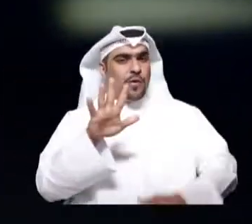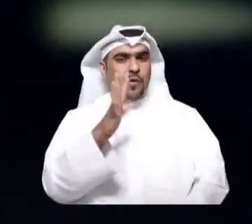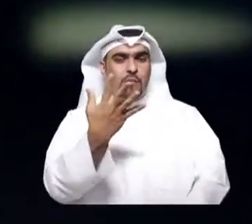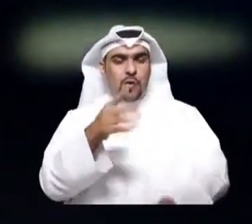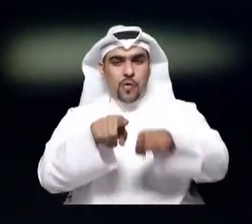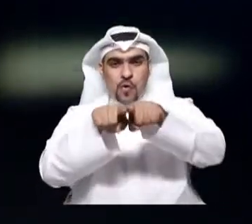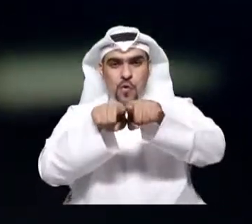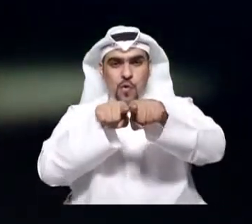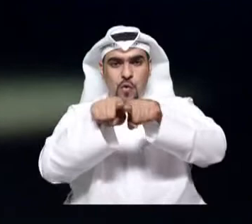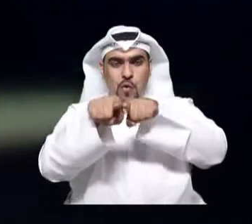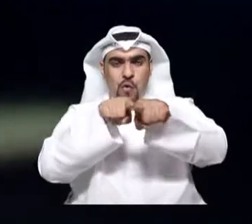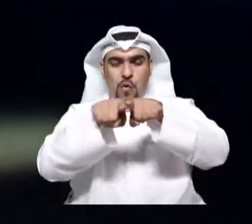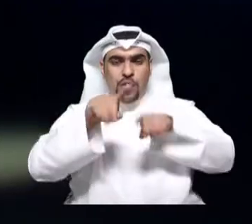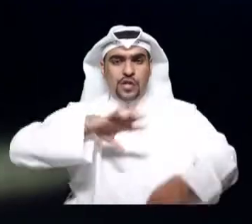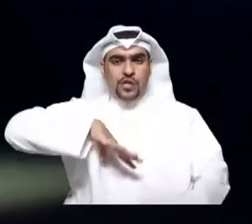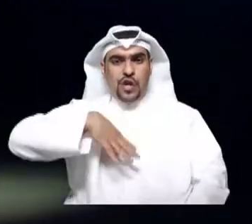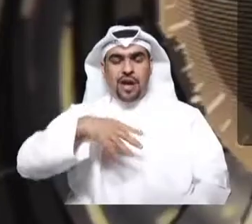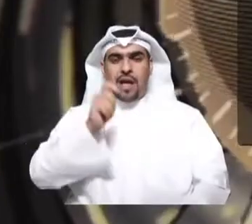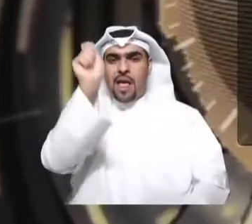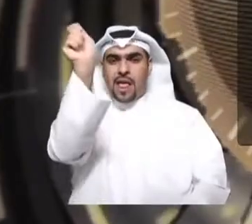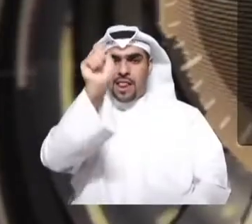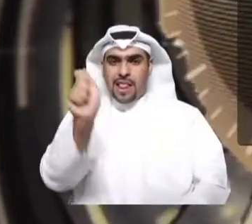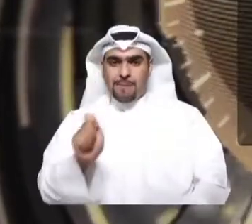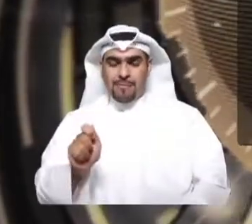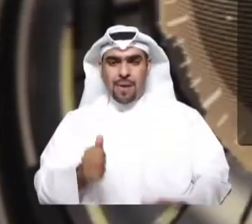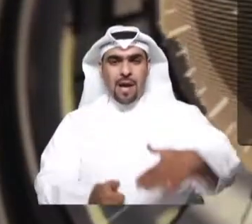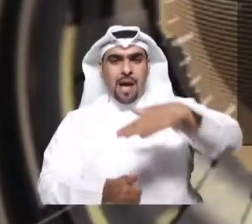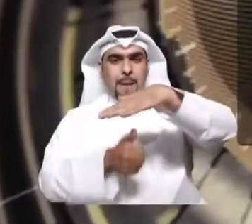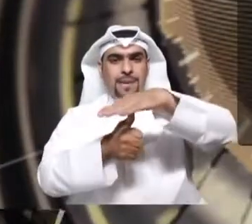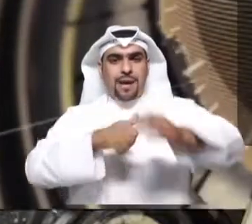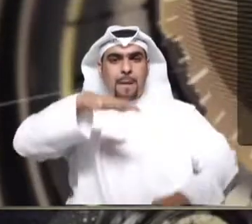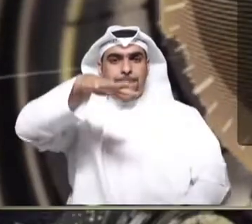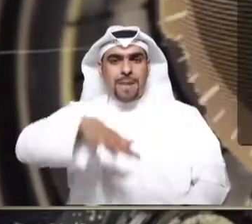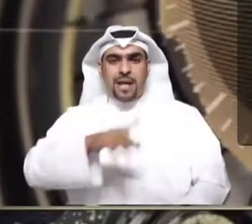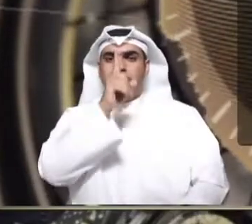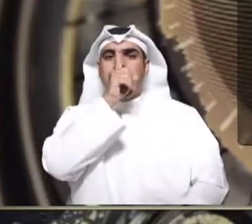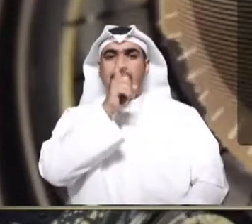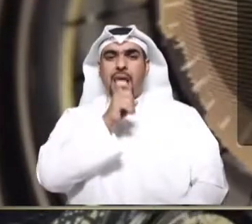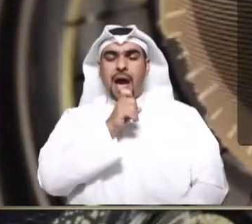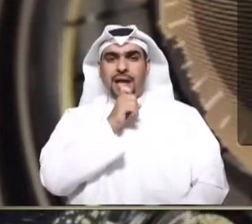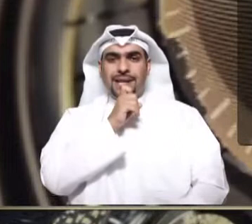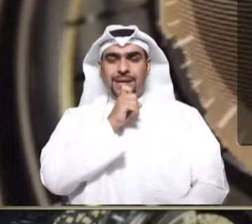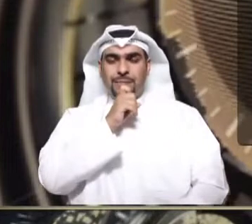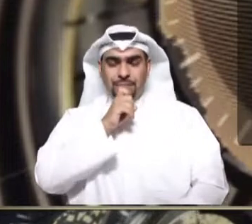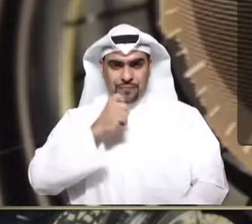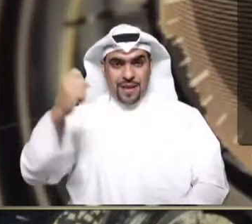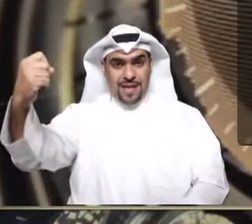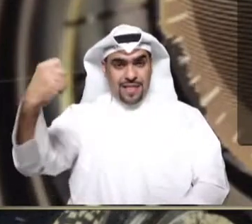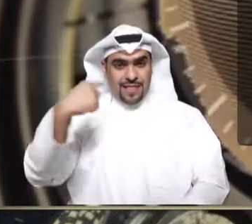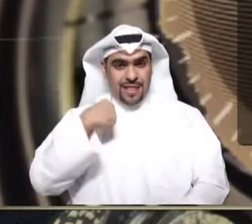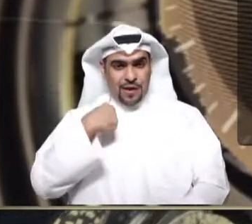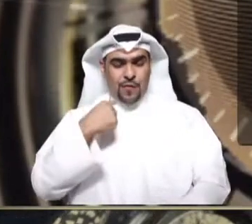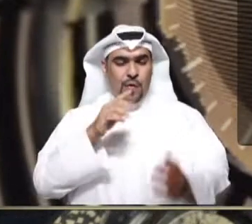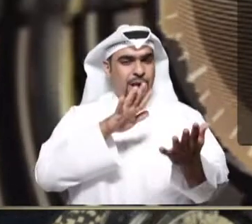حضرة صاحب السمو الشيخ تميم بن حمد آل ثاني أمير دولة قطر الشقيقة. عبر السمو خلالها عن